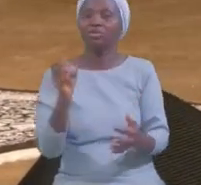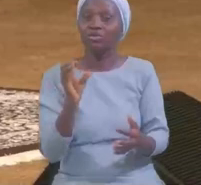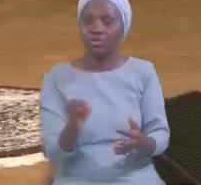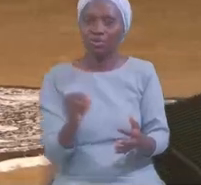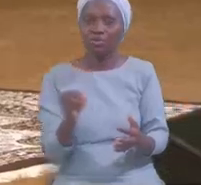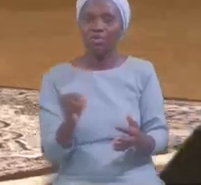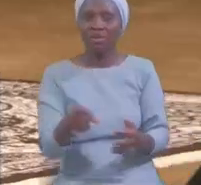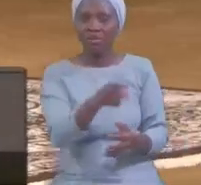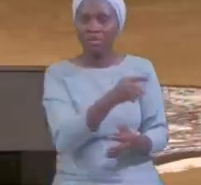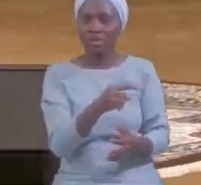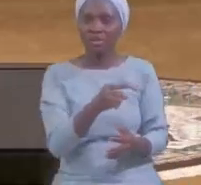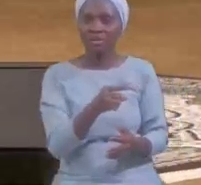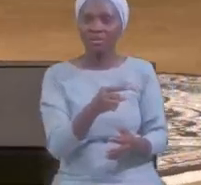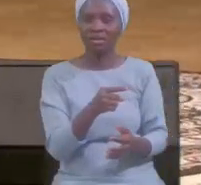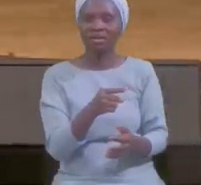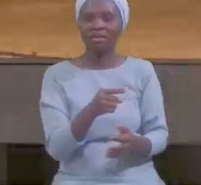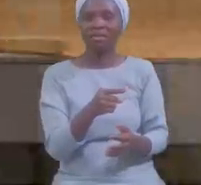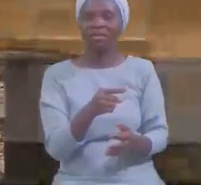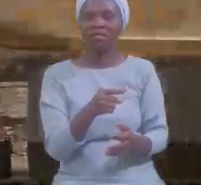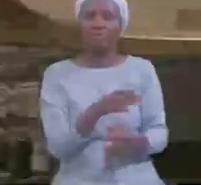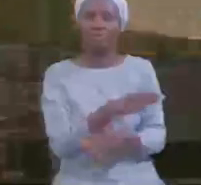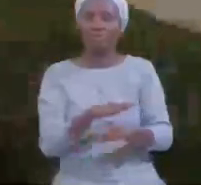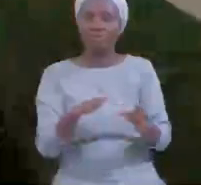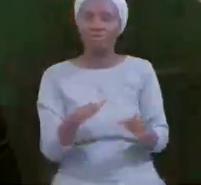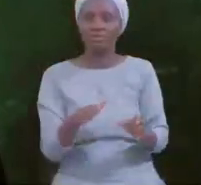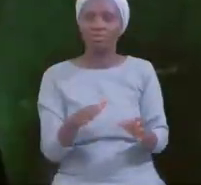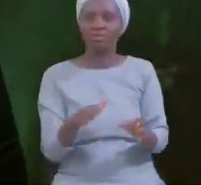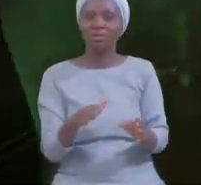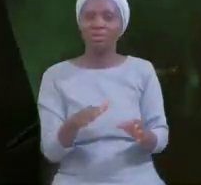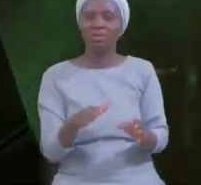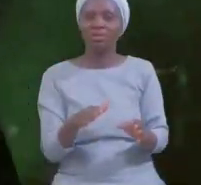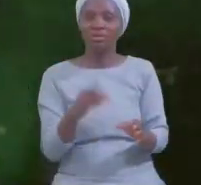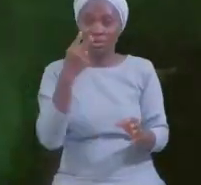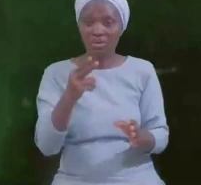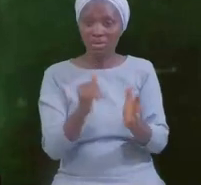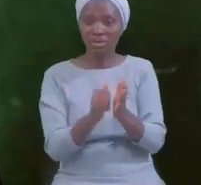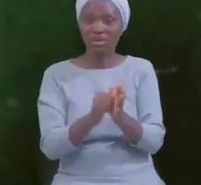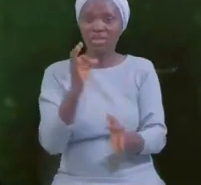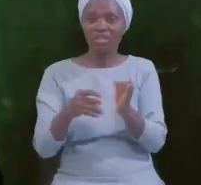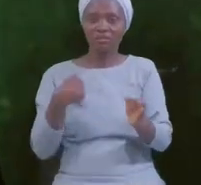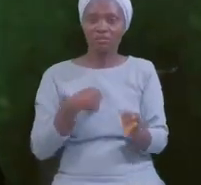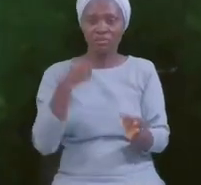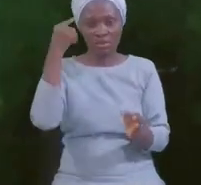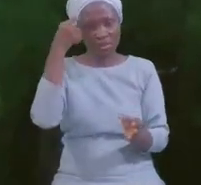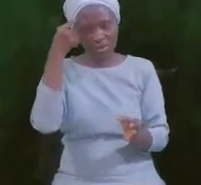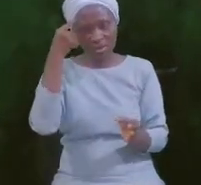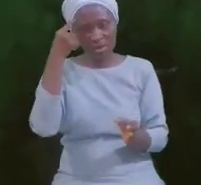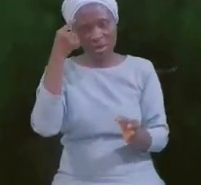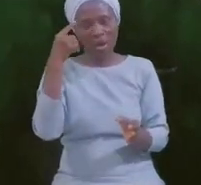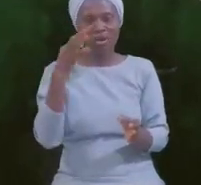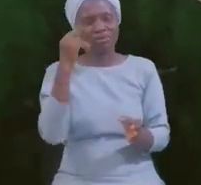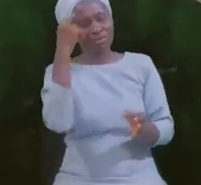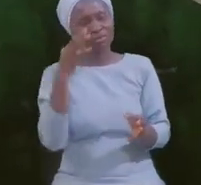pensé, ils n'ont pas eu des pensées d'incrédulité. Vous voyez, quand on a eu pensée d'incrédulité, on